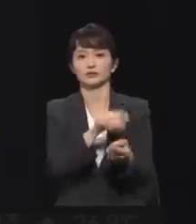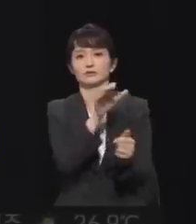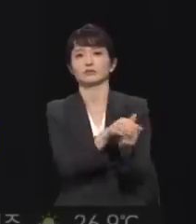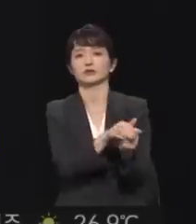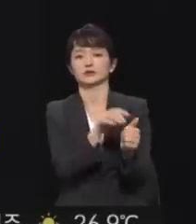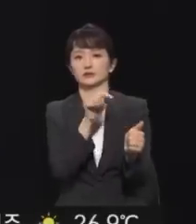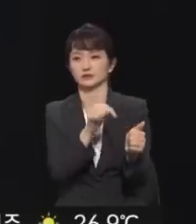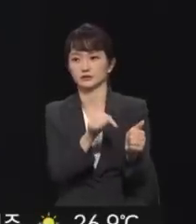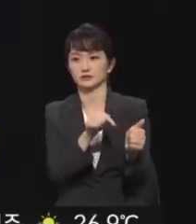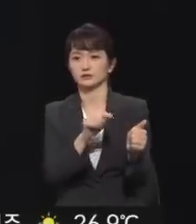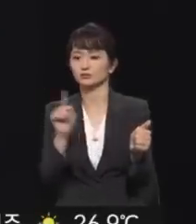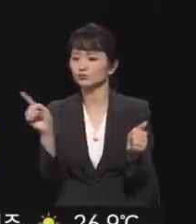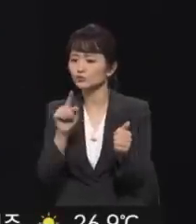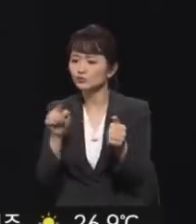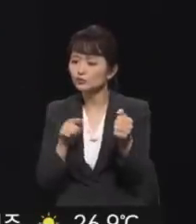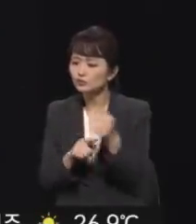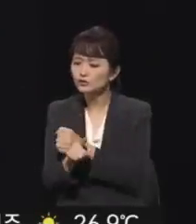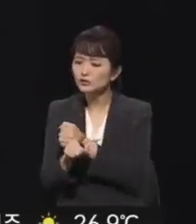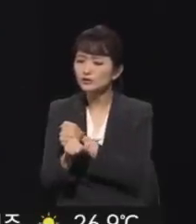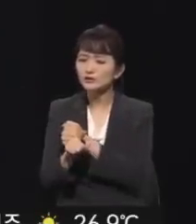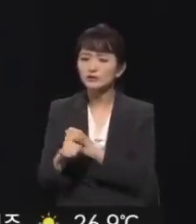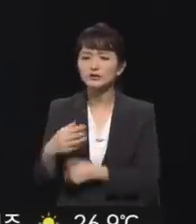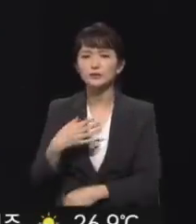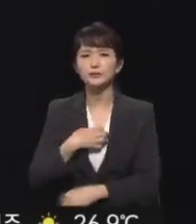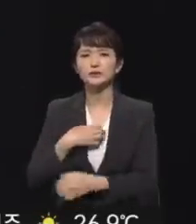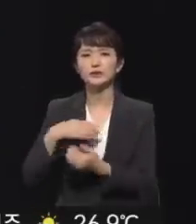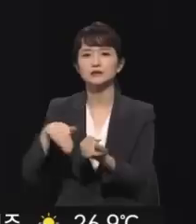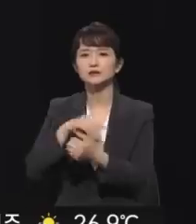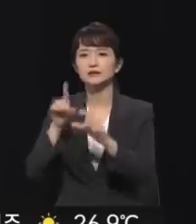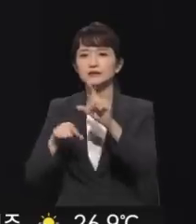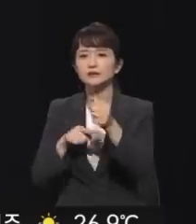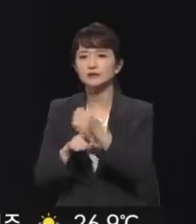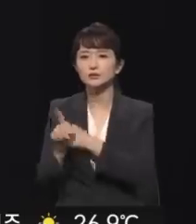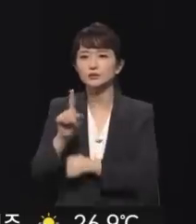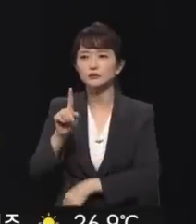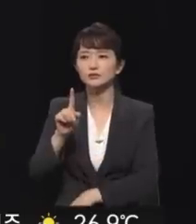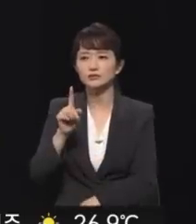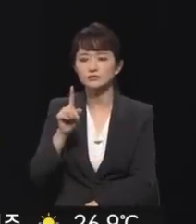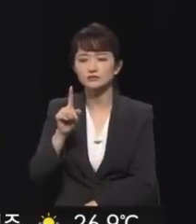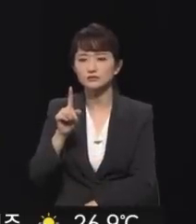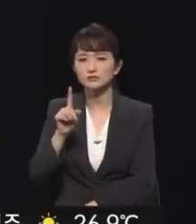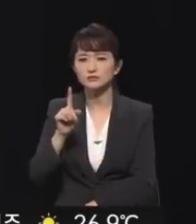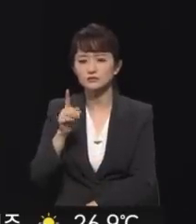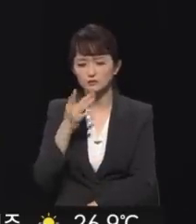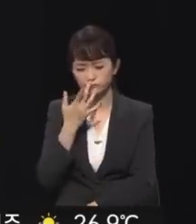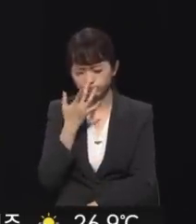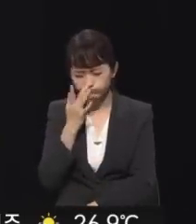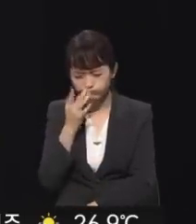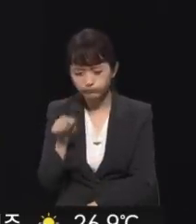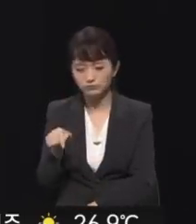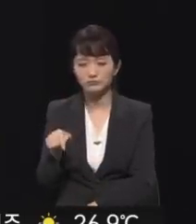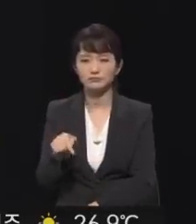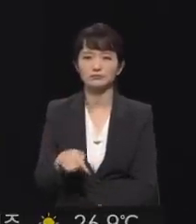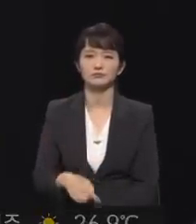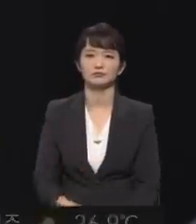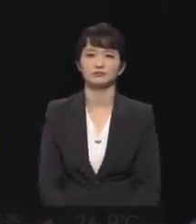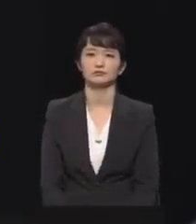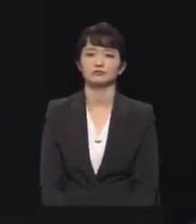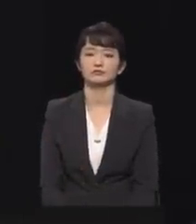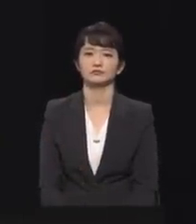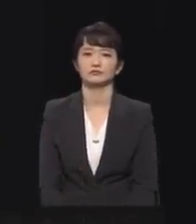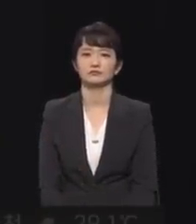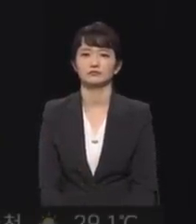어떤 연유로 갑자기 배상 상황이 된건가 에 대한 그 맥락에서 납득이 안돼 썼거든요 네 그런 점에서